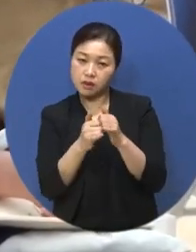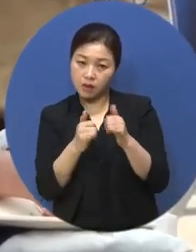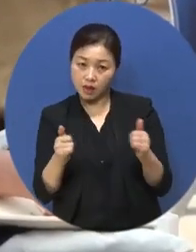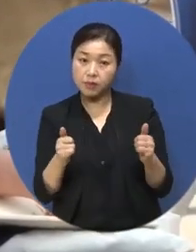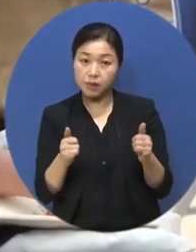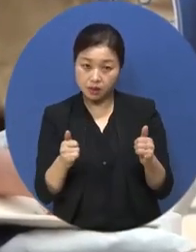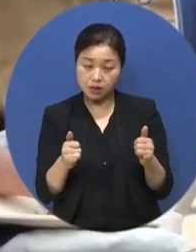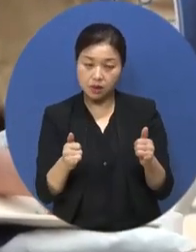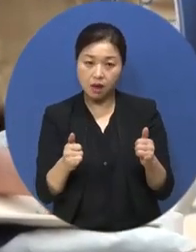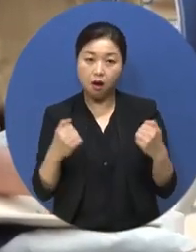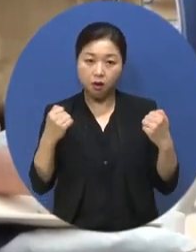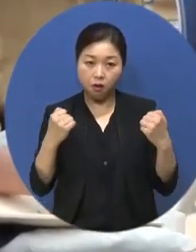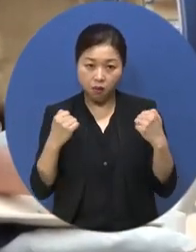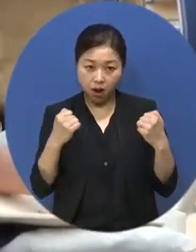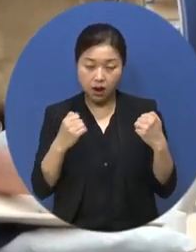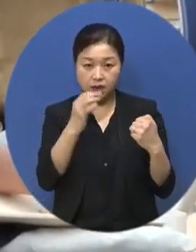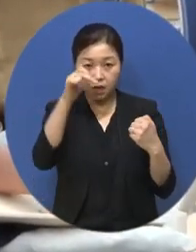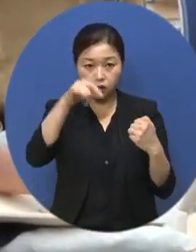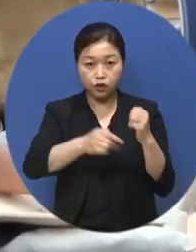건강한 양주시민사회를 위한